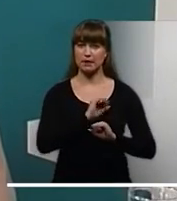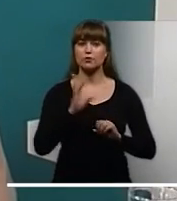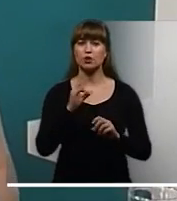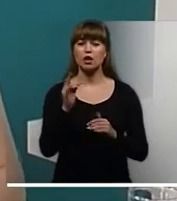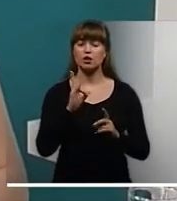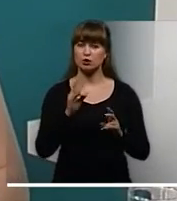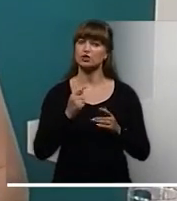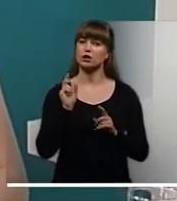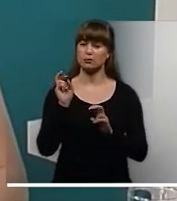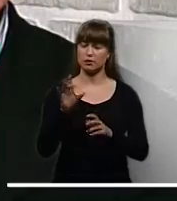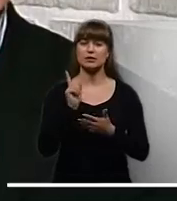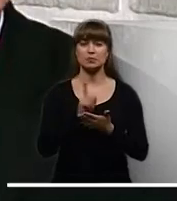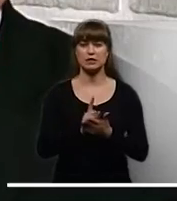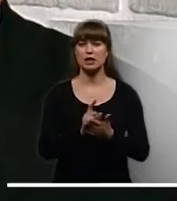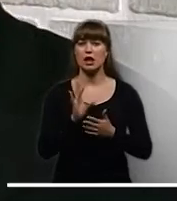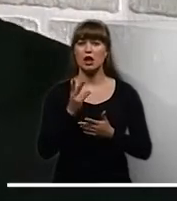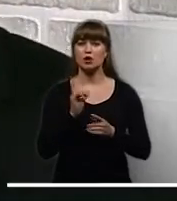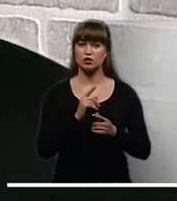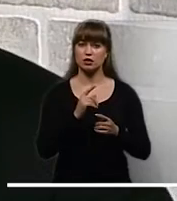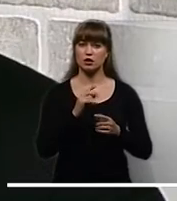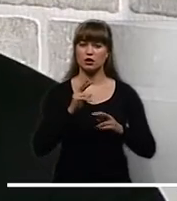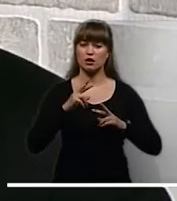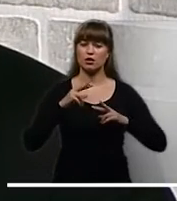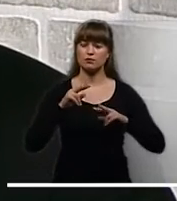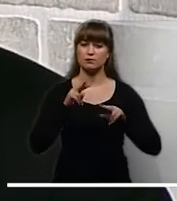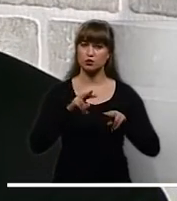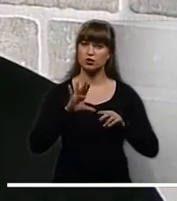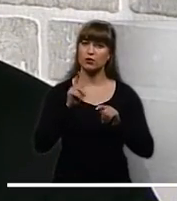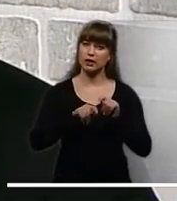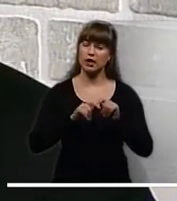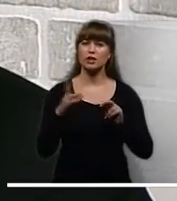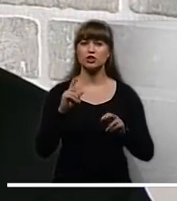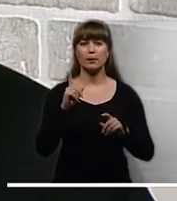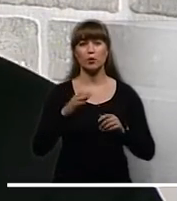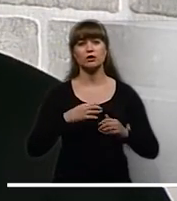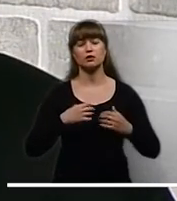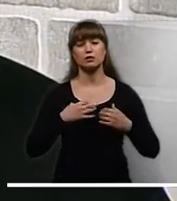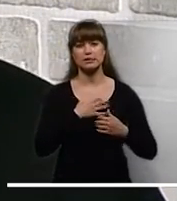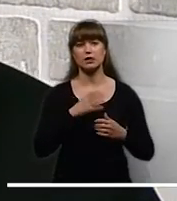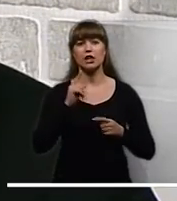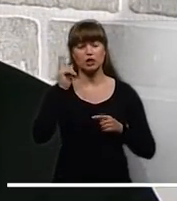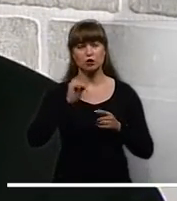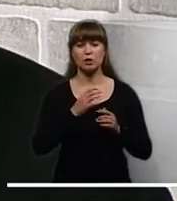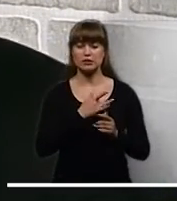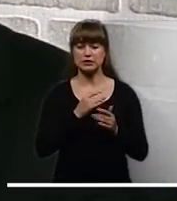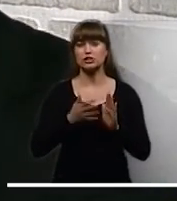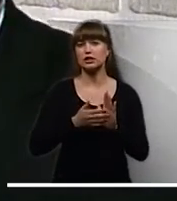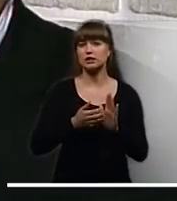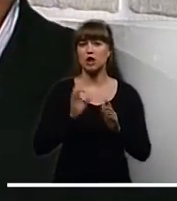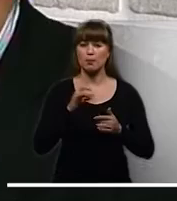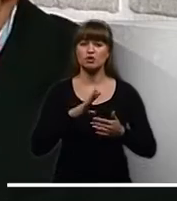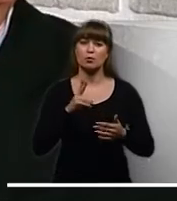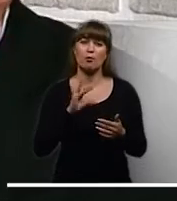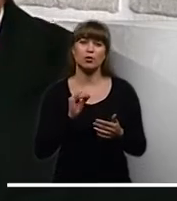дальше должен оценить, потому что очень условно можно говорить о том, чем он страдает. Я думаю, сердечная недостаточность. А может,